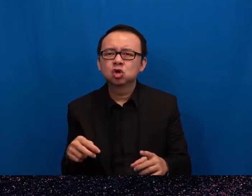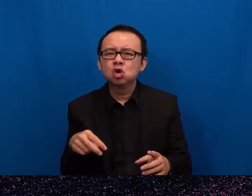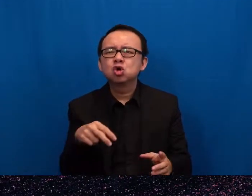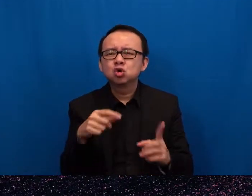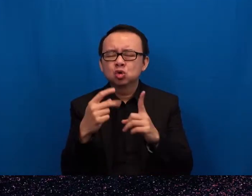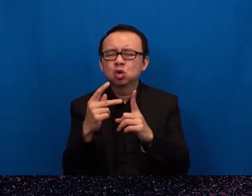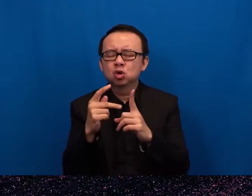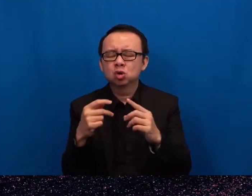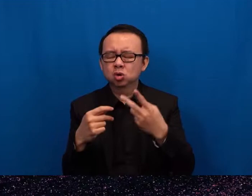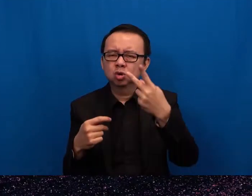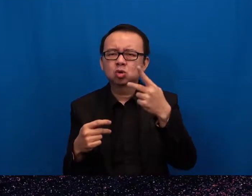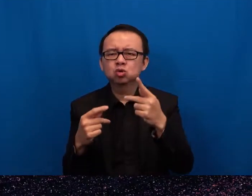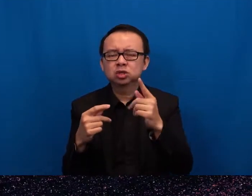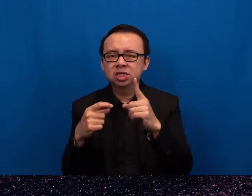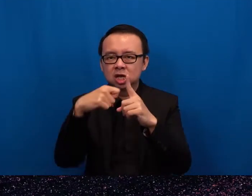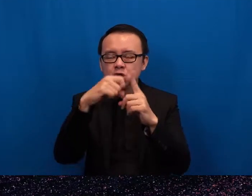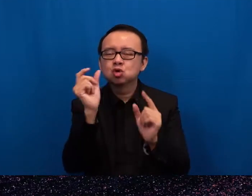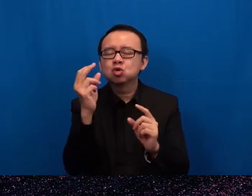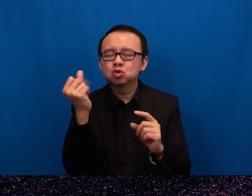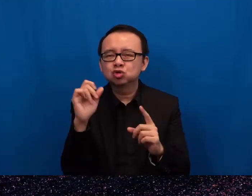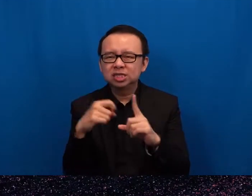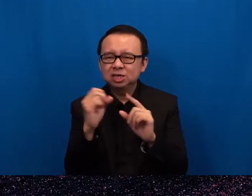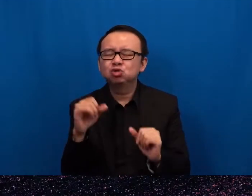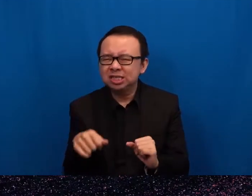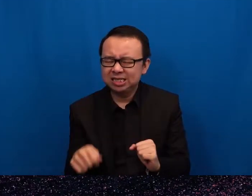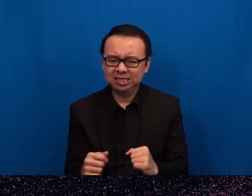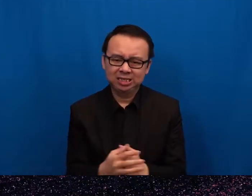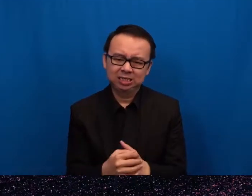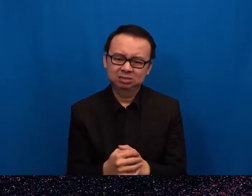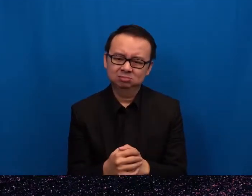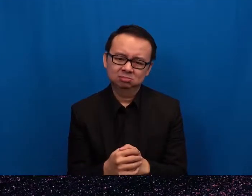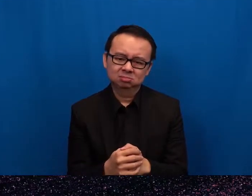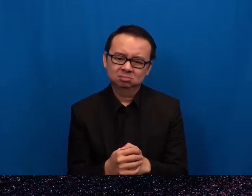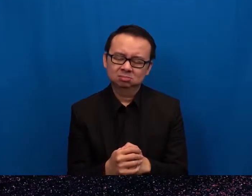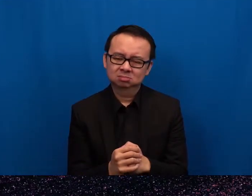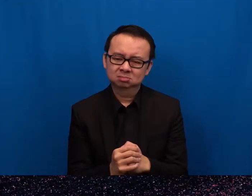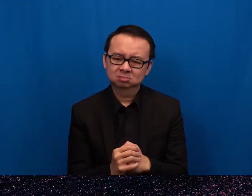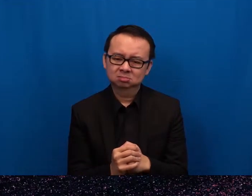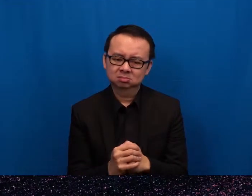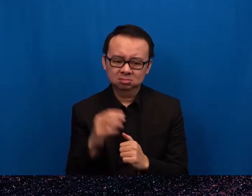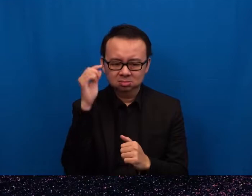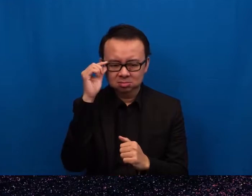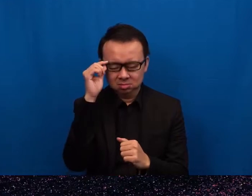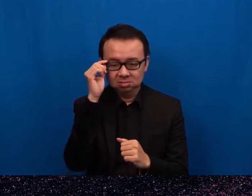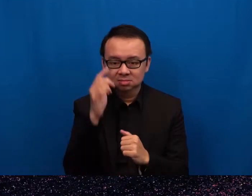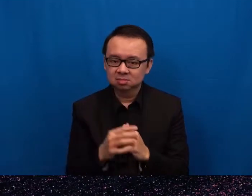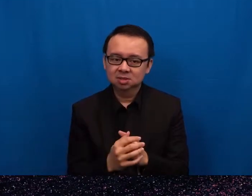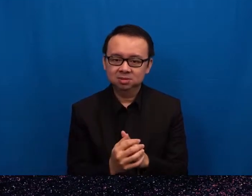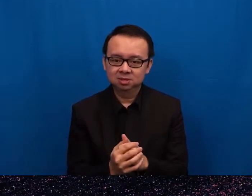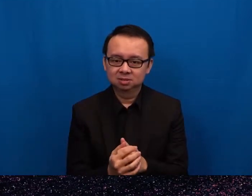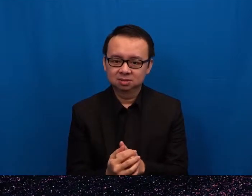2 hari yang lalu saya bermimpi. Saya melihat ketika sudah diperbolehkan kembali untuk kita berkumpul dan